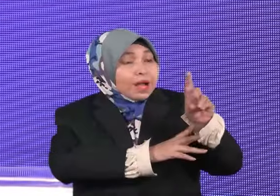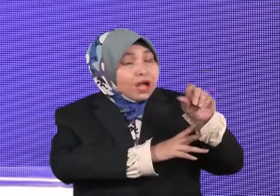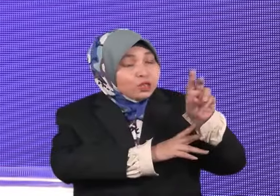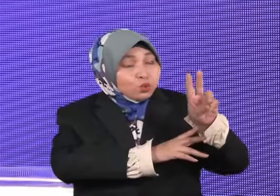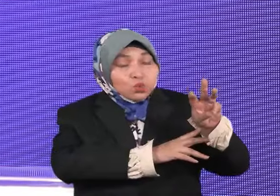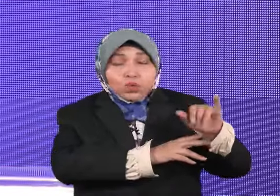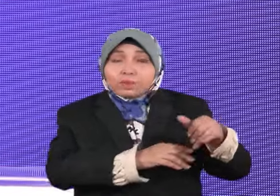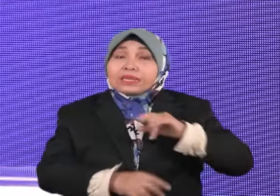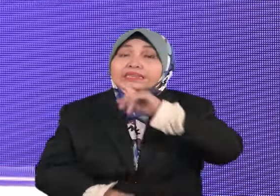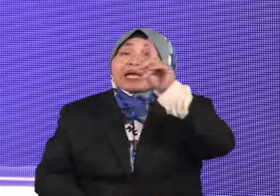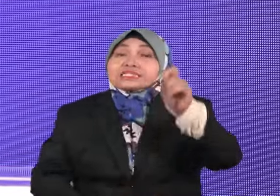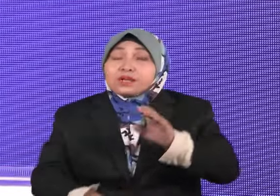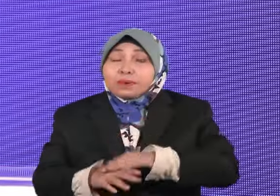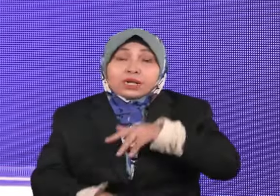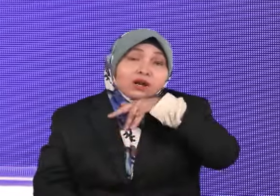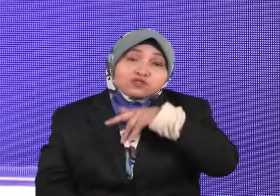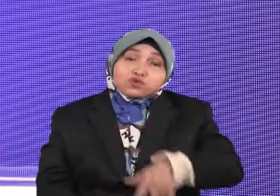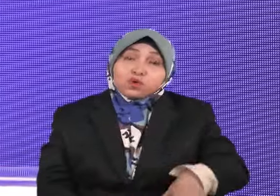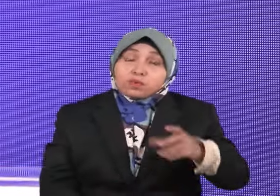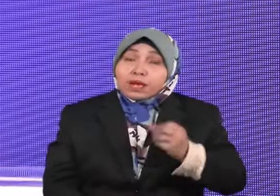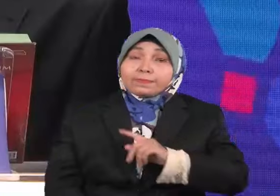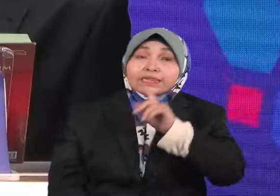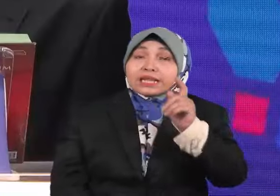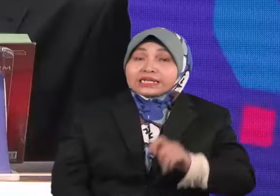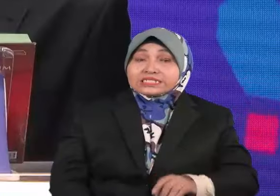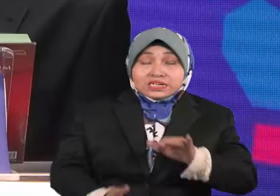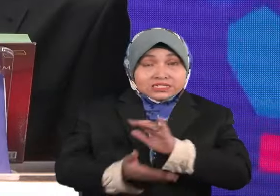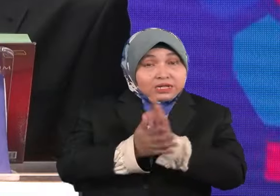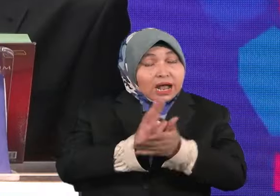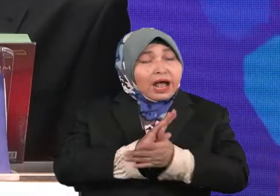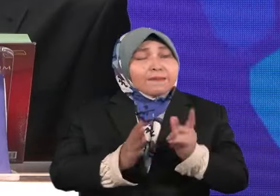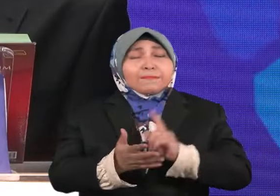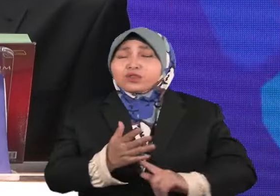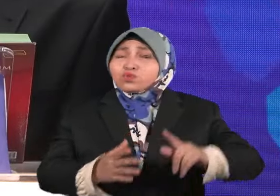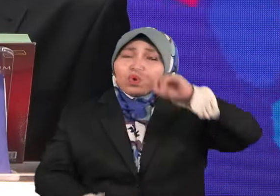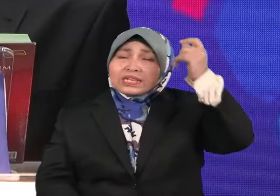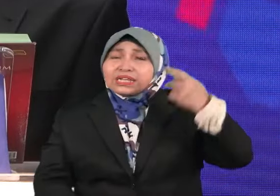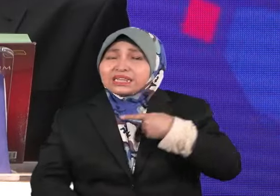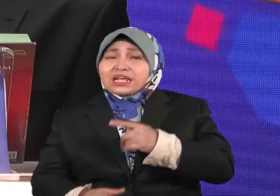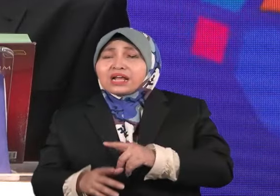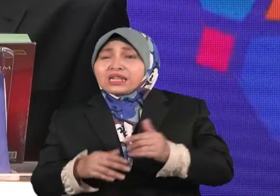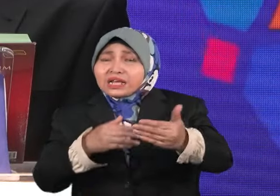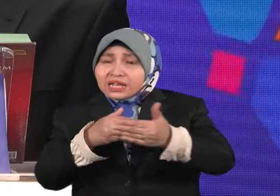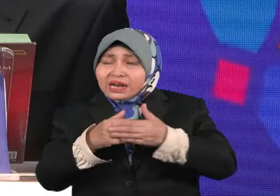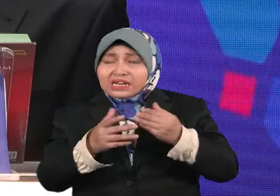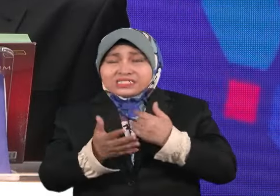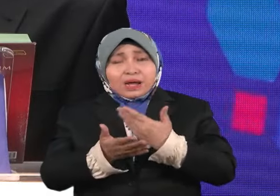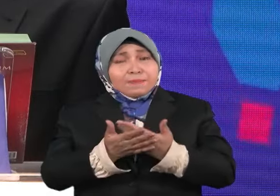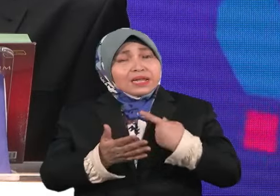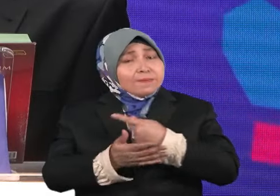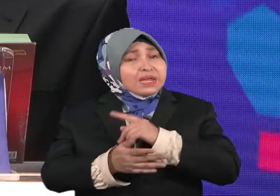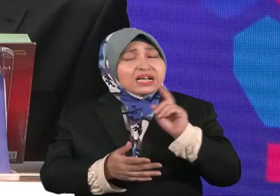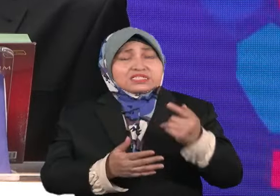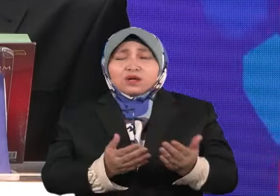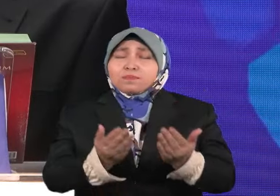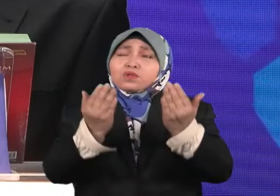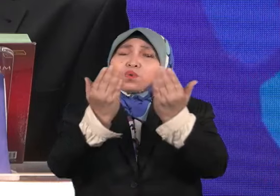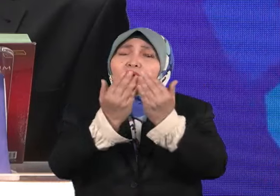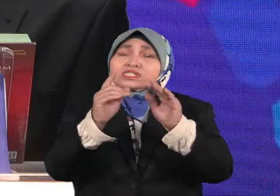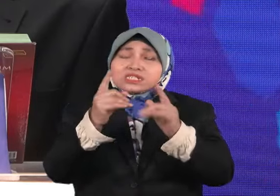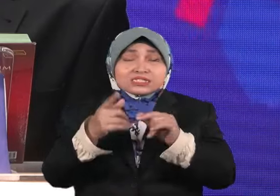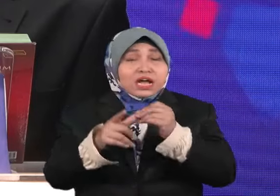Rasulullah Sallallahu Alaihi Wasallam berkata iaitu apakah Tuhan kita kedudukannya dekat sehingga kami hanya bermunajat kepadanya